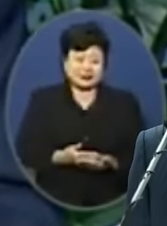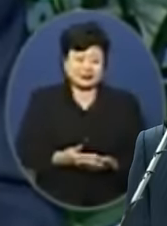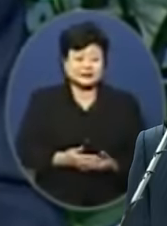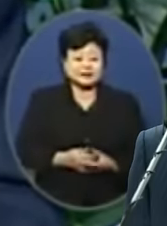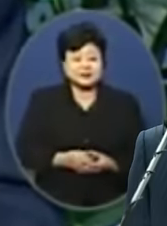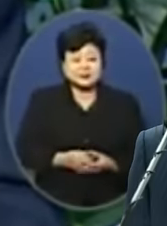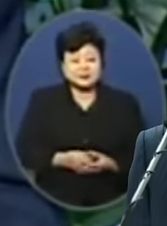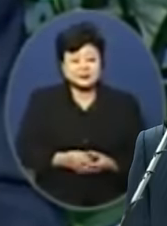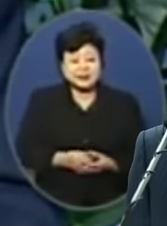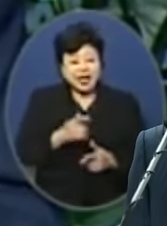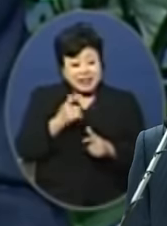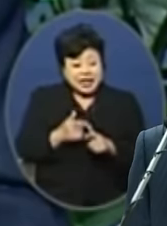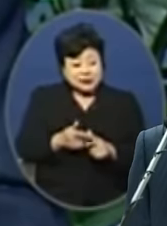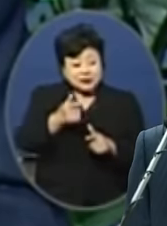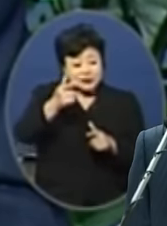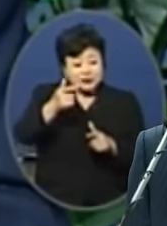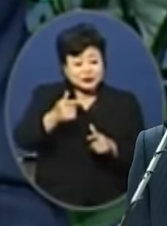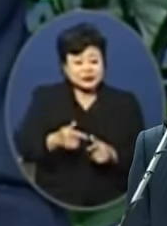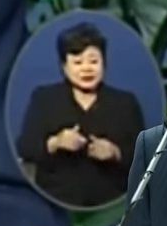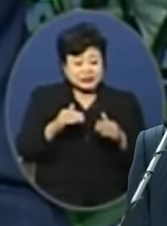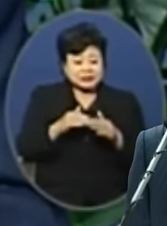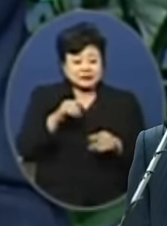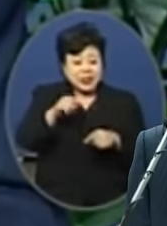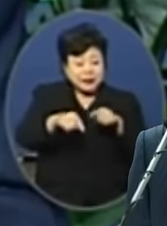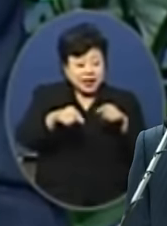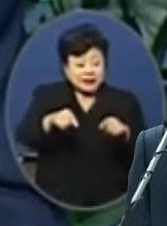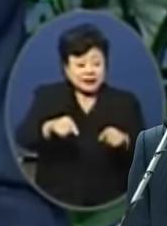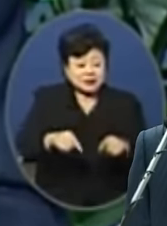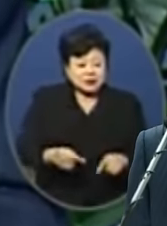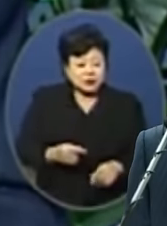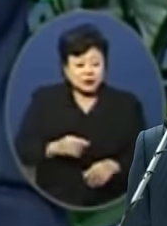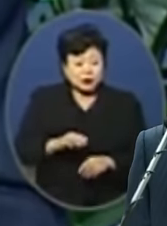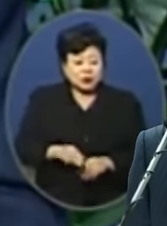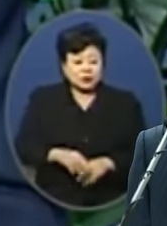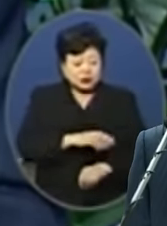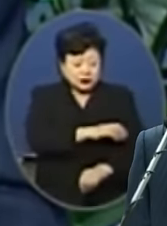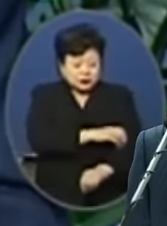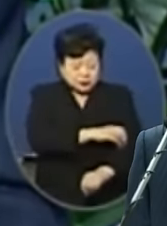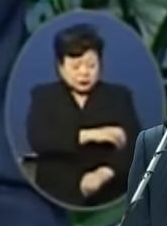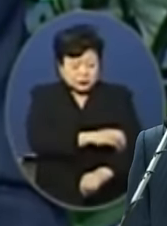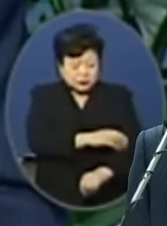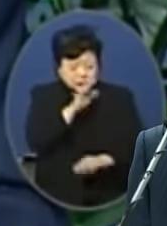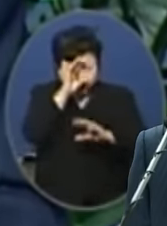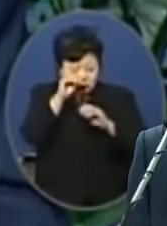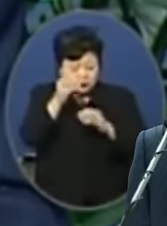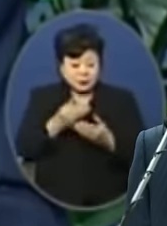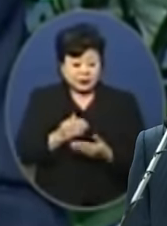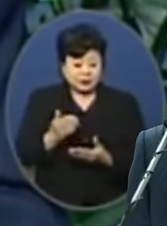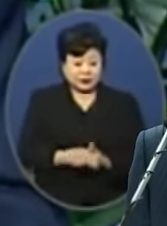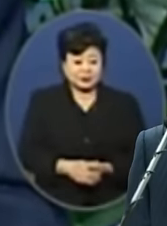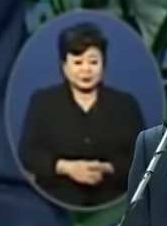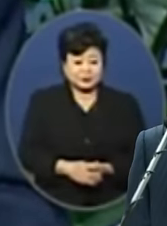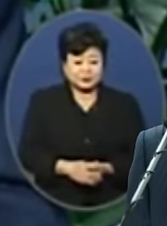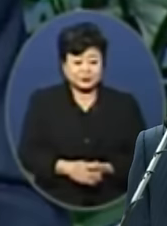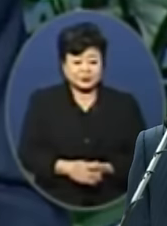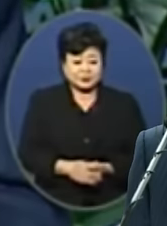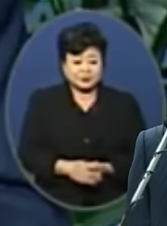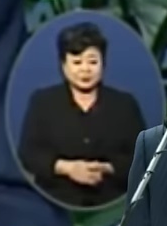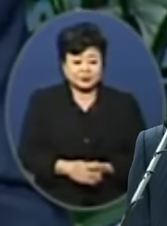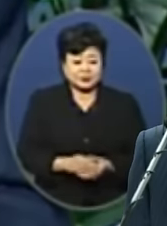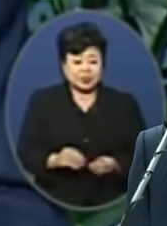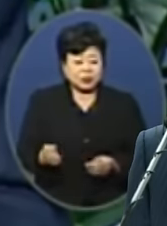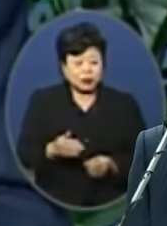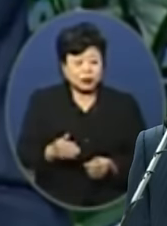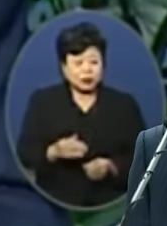그러다가 예수님이 집 앞을 지나갈 때 뛰어나가서 옷자락에 손을 대니까 나아버리고 마는 것입니다.